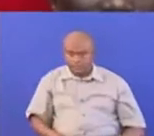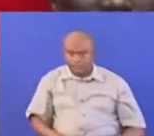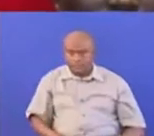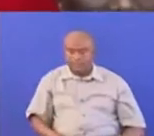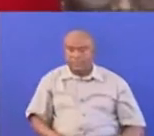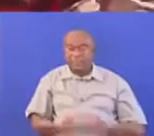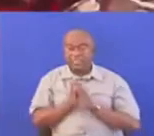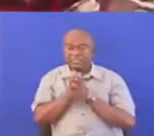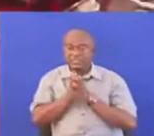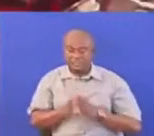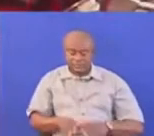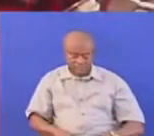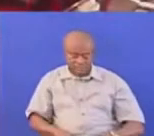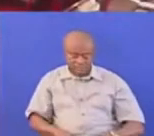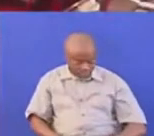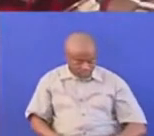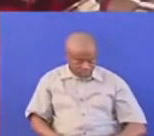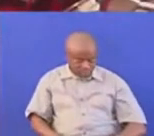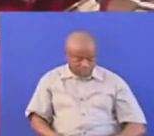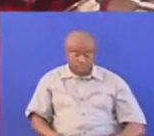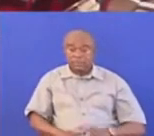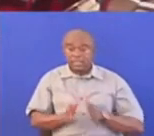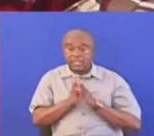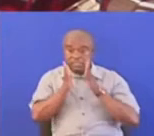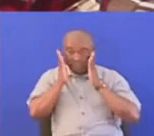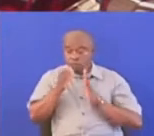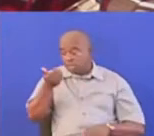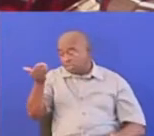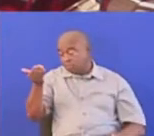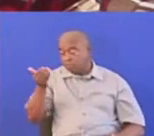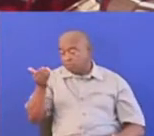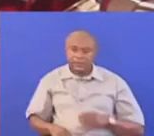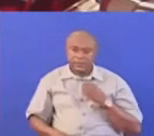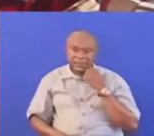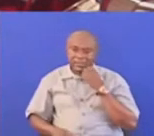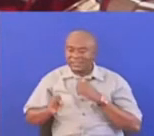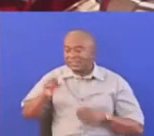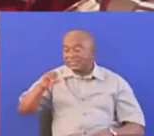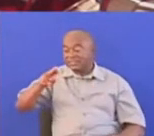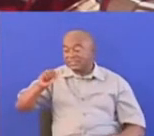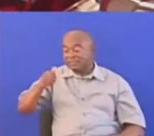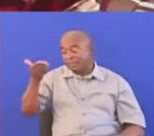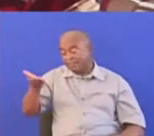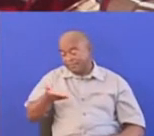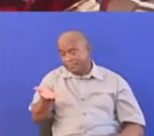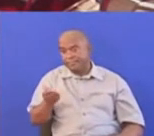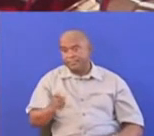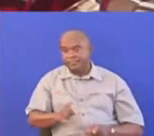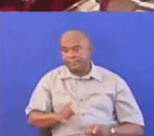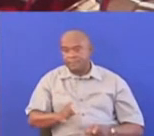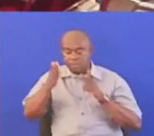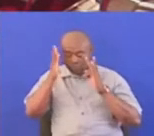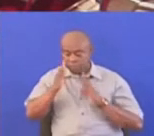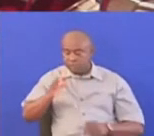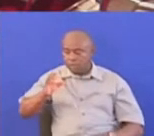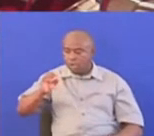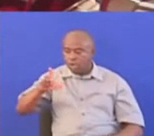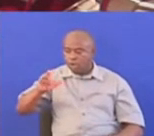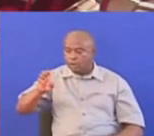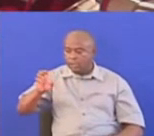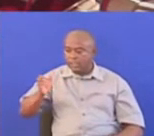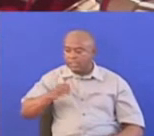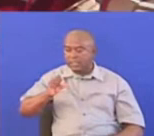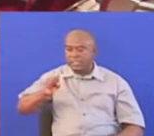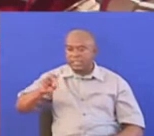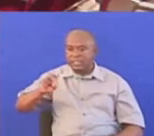sana. Asante sana Mheshimiwa Musa Ramadhani Sima, atafuatiwa na Mheshimiwa Christopher Ole Sendeka, Mheshimiwa